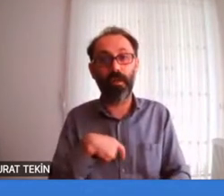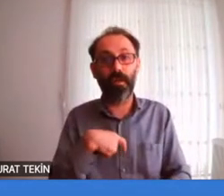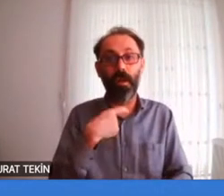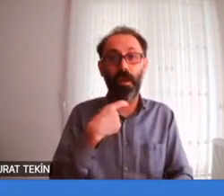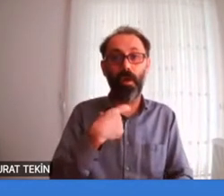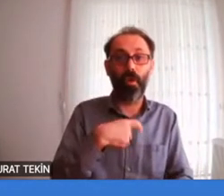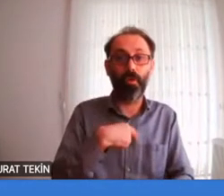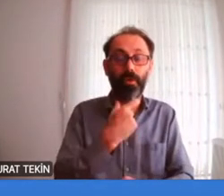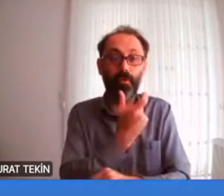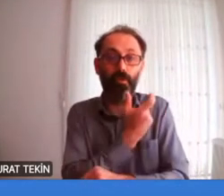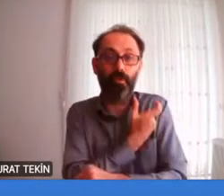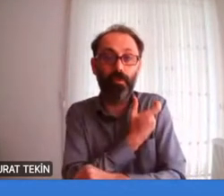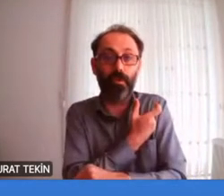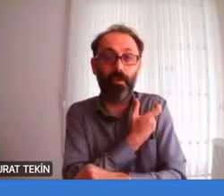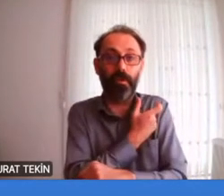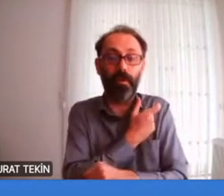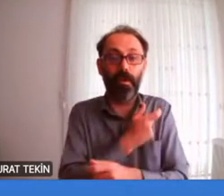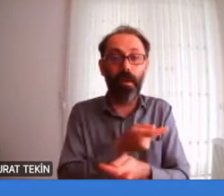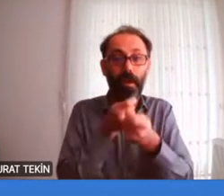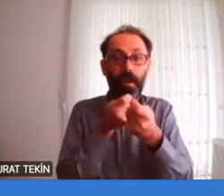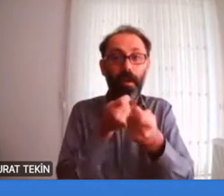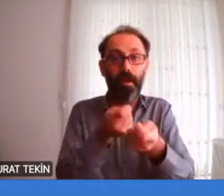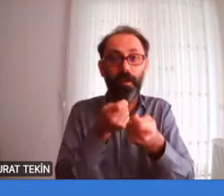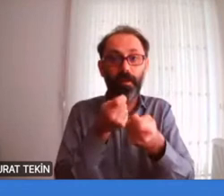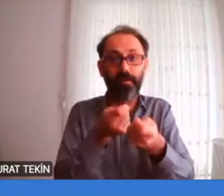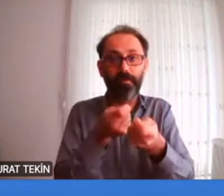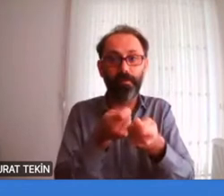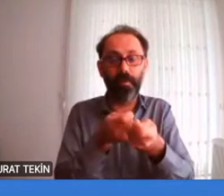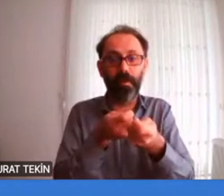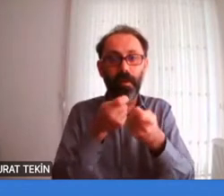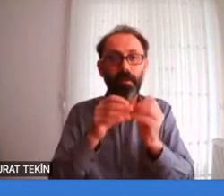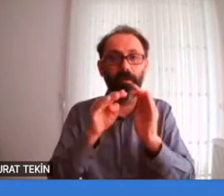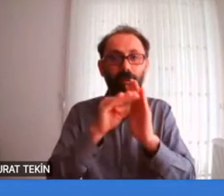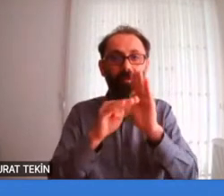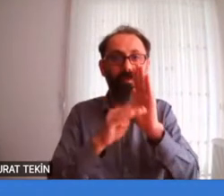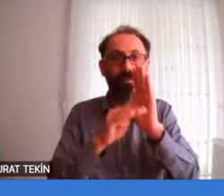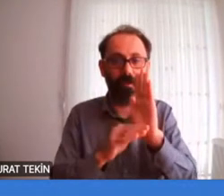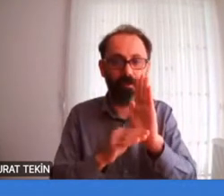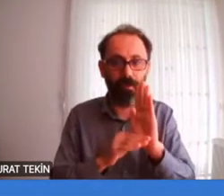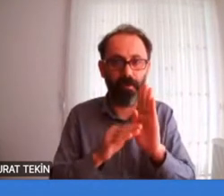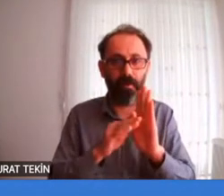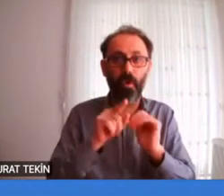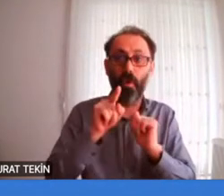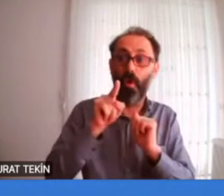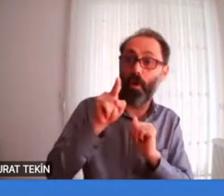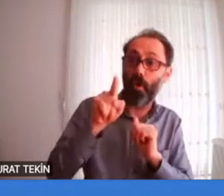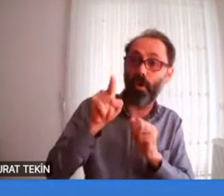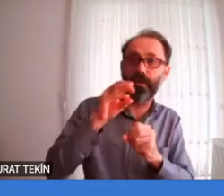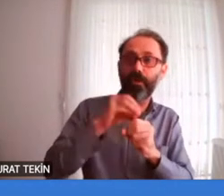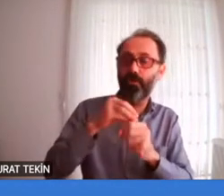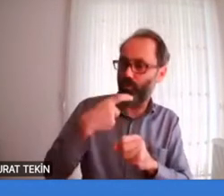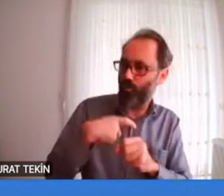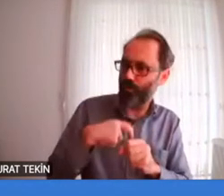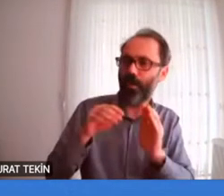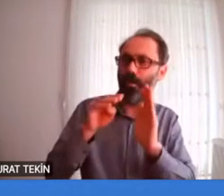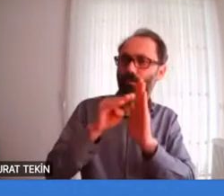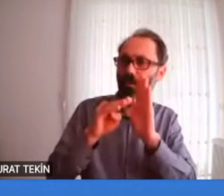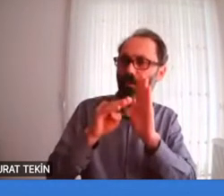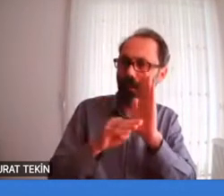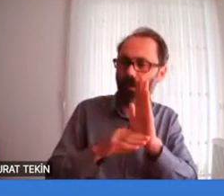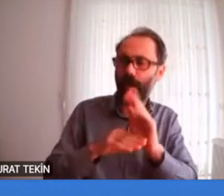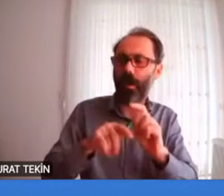eğitim müfredatını ve eğitim programlamasını da onların şartlarına göre yapacağız.